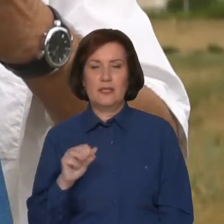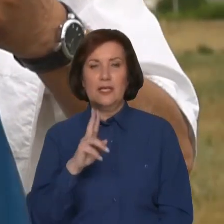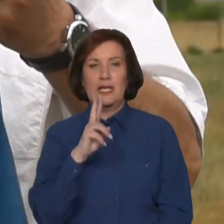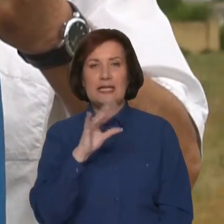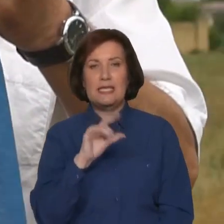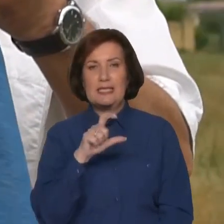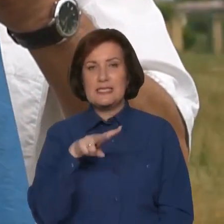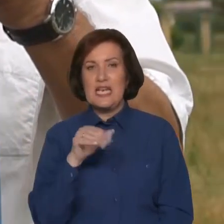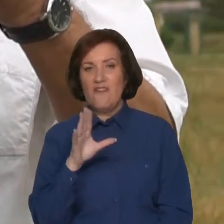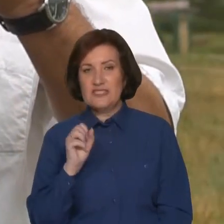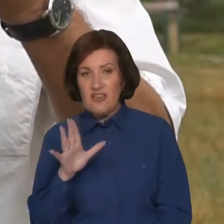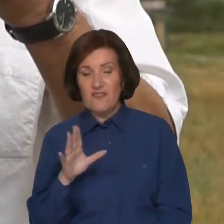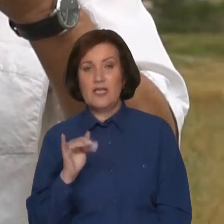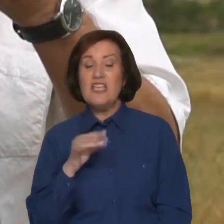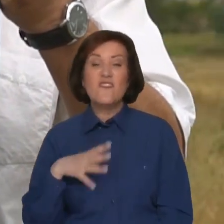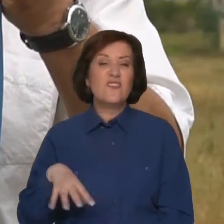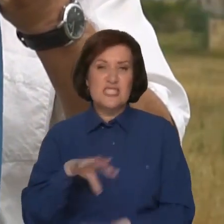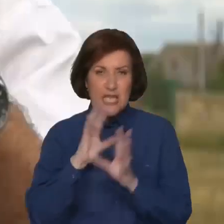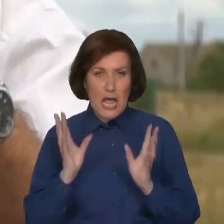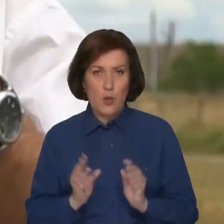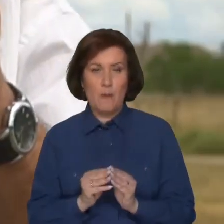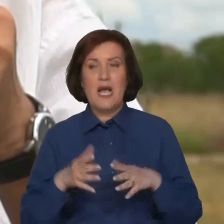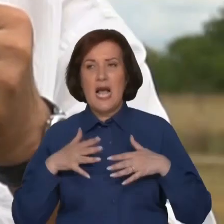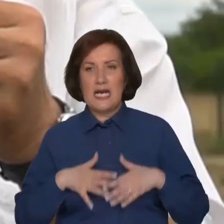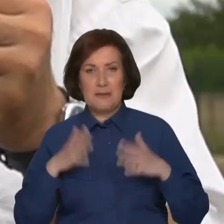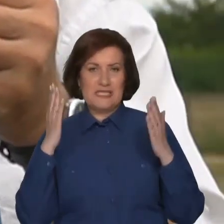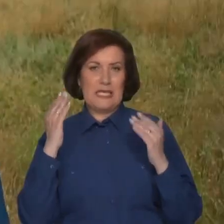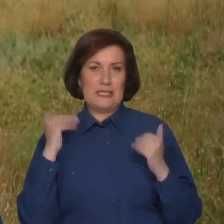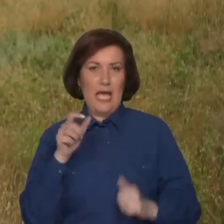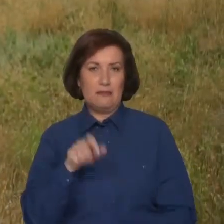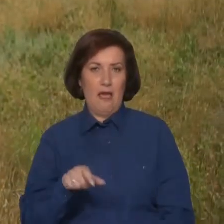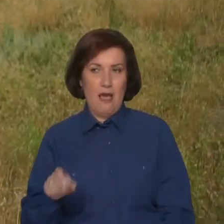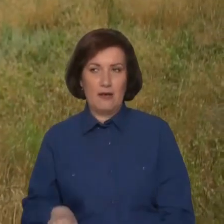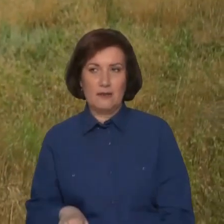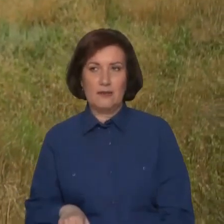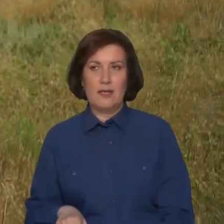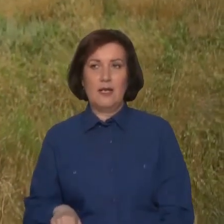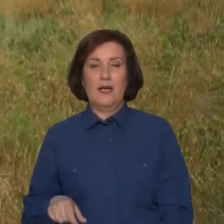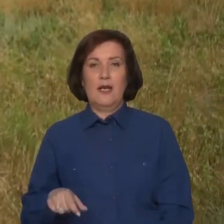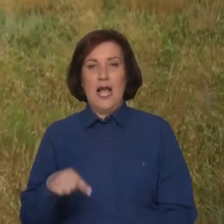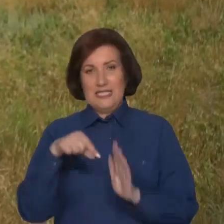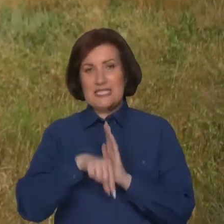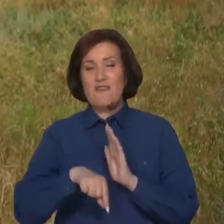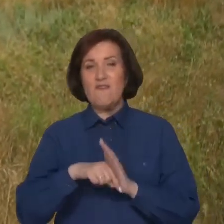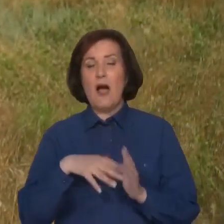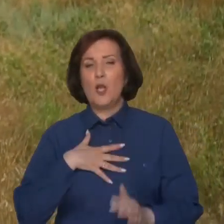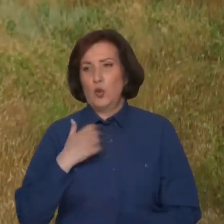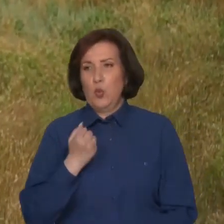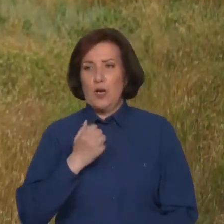кизлівців, і в цілому кримських татар. Символ духа нашого,